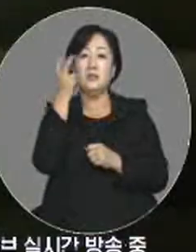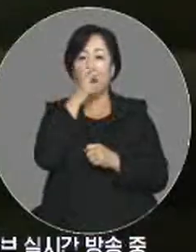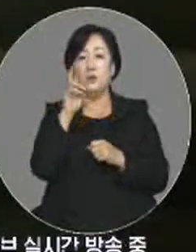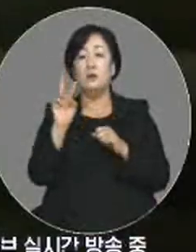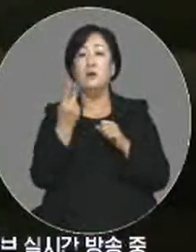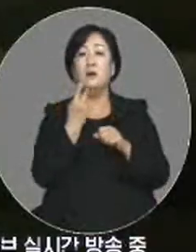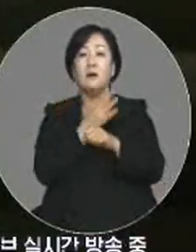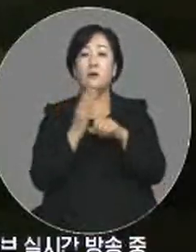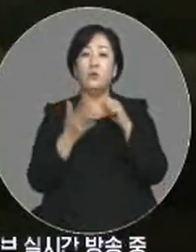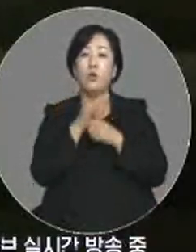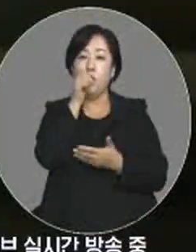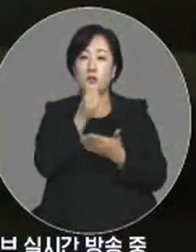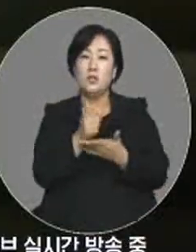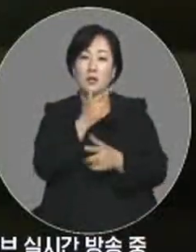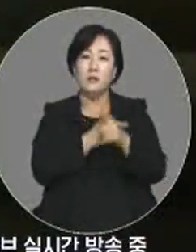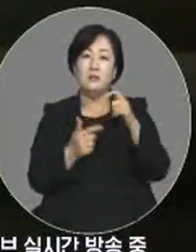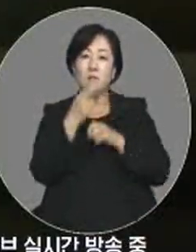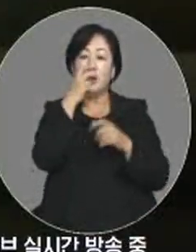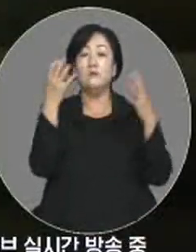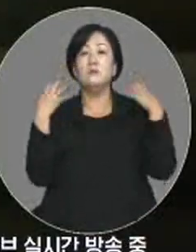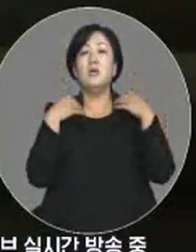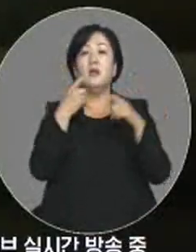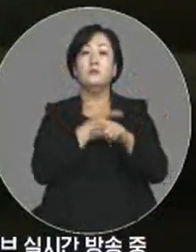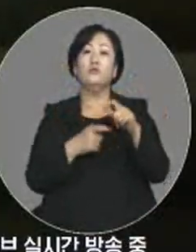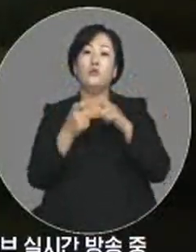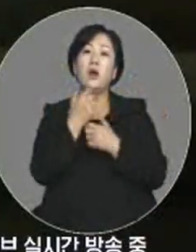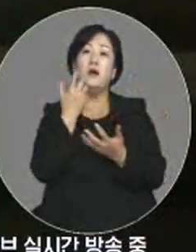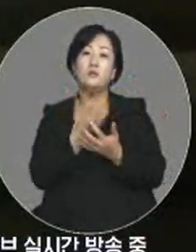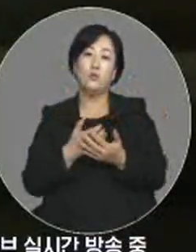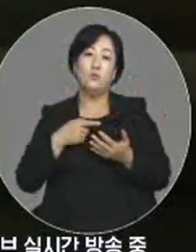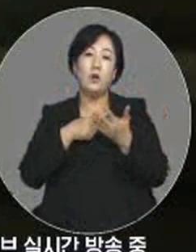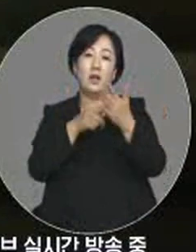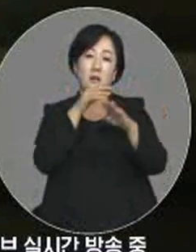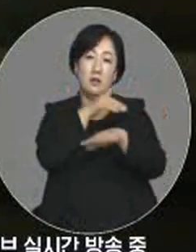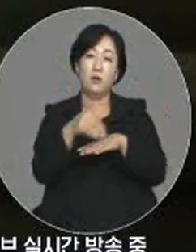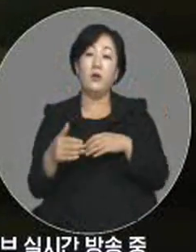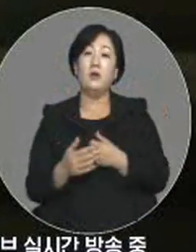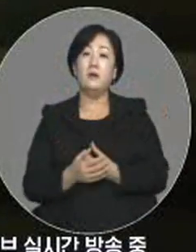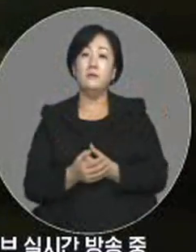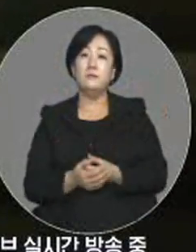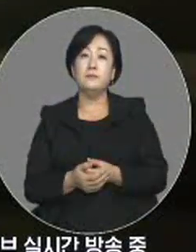의뢰했으며 여죄가 드러나면 검찰에 추가 송부할 방침입니다. UBC 뉴스 신혜지입니다.